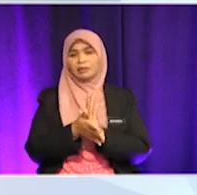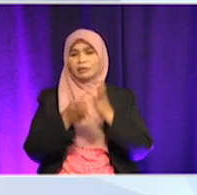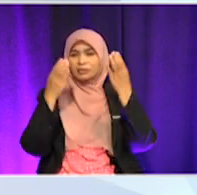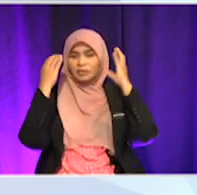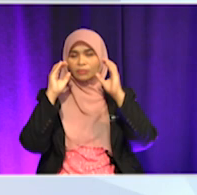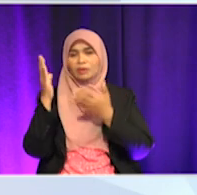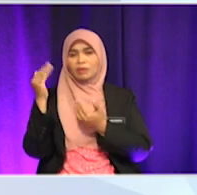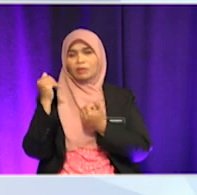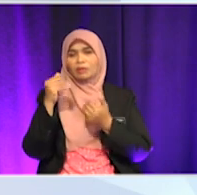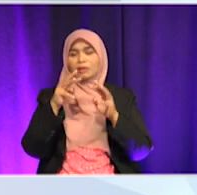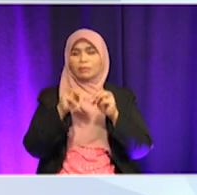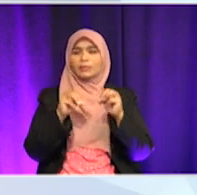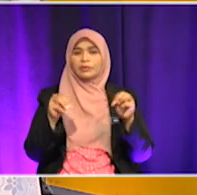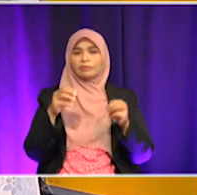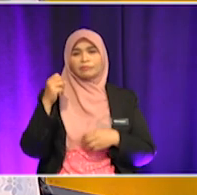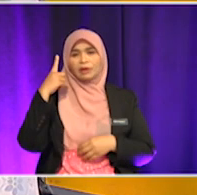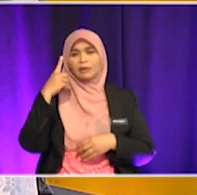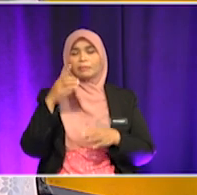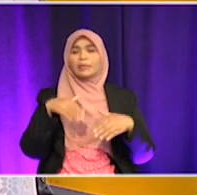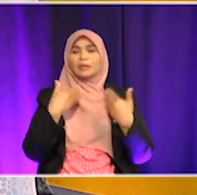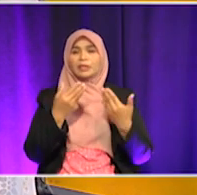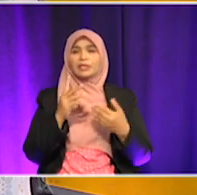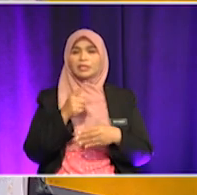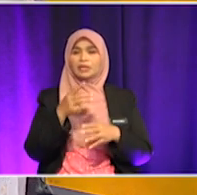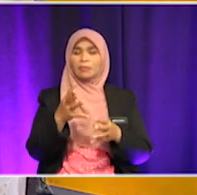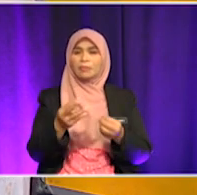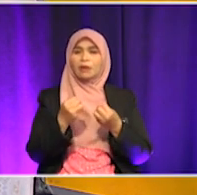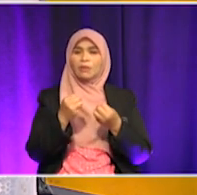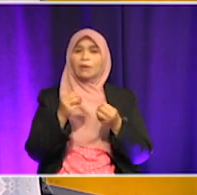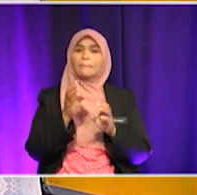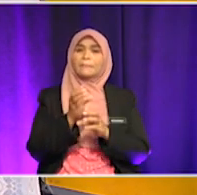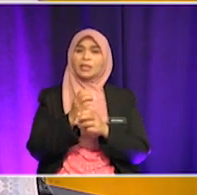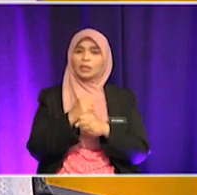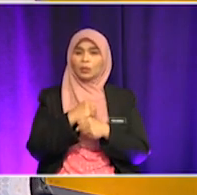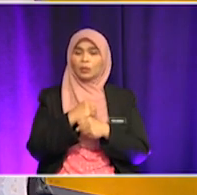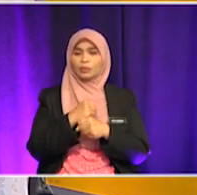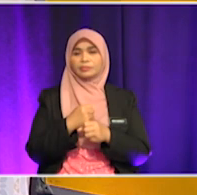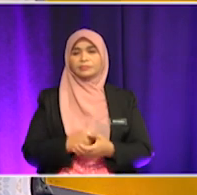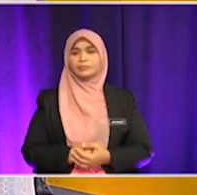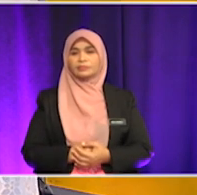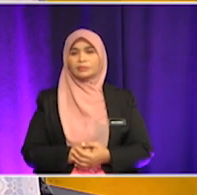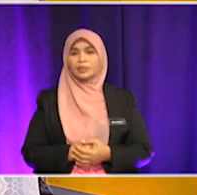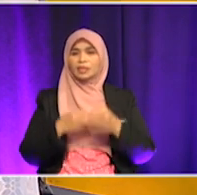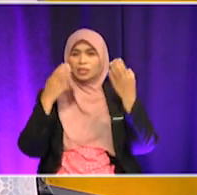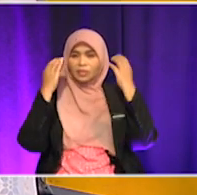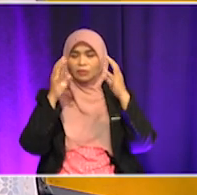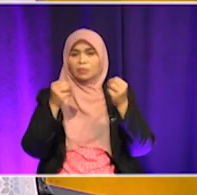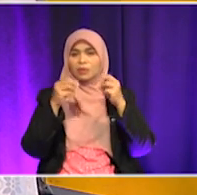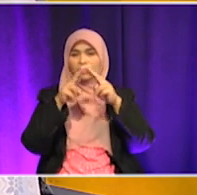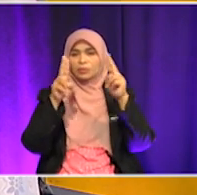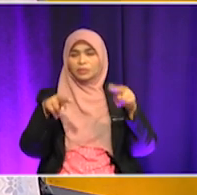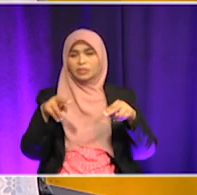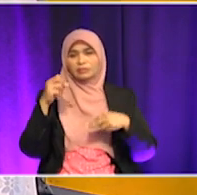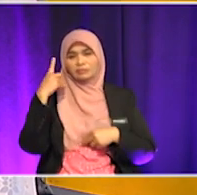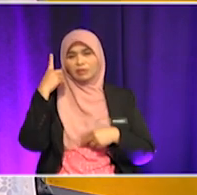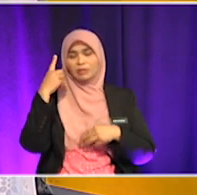faham bagaimana kita nak bentukkan rumus algebra. Okey, baiklah, sekarang cikgu nak uji kefahaman murid-murid dekat GM dan juga murid-murid